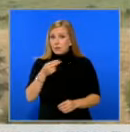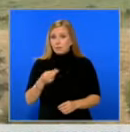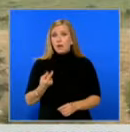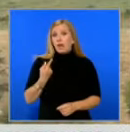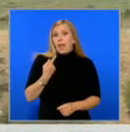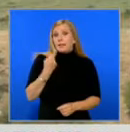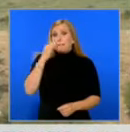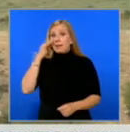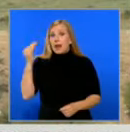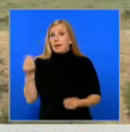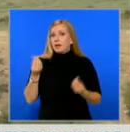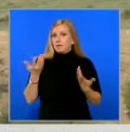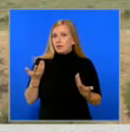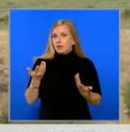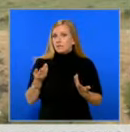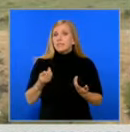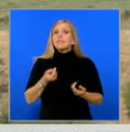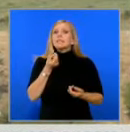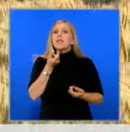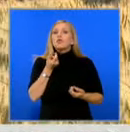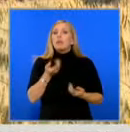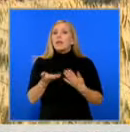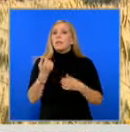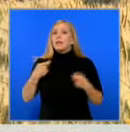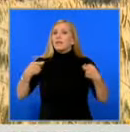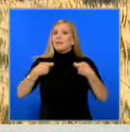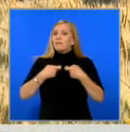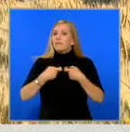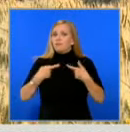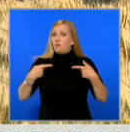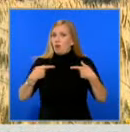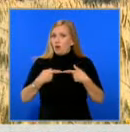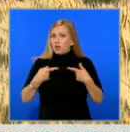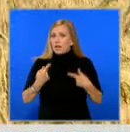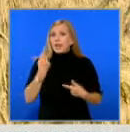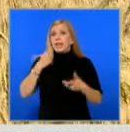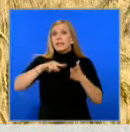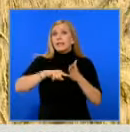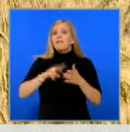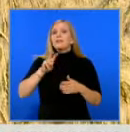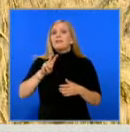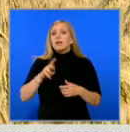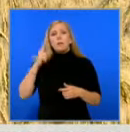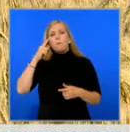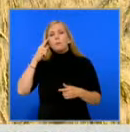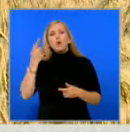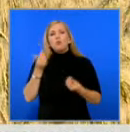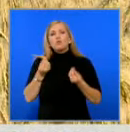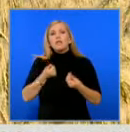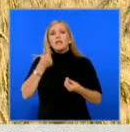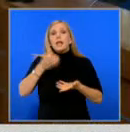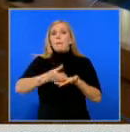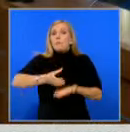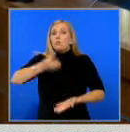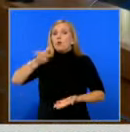лв цена на слънчогледа преди войната 1,20 при цена на слънчогледа 1,20 спомняте ли си колко струваше бутилка оливо в магазина